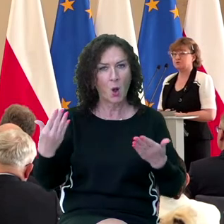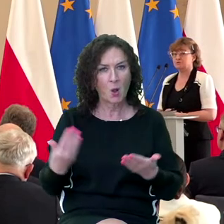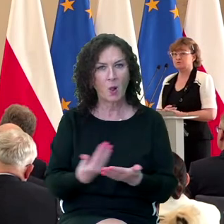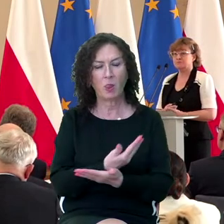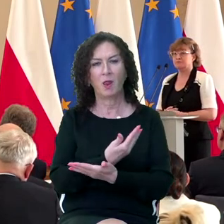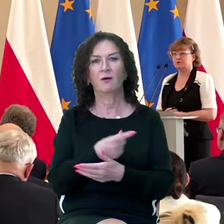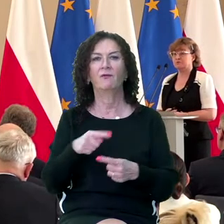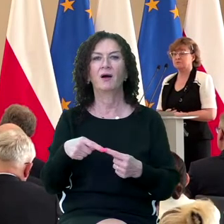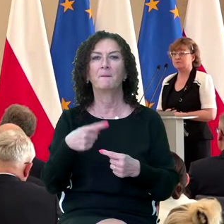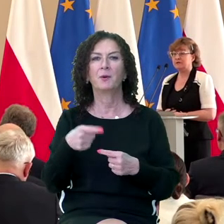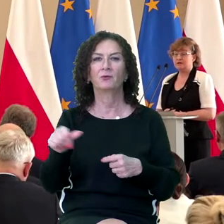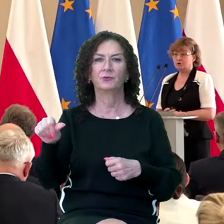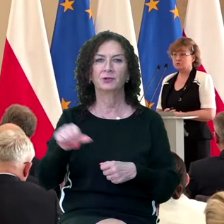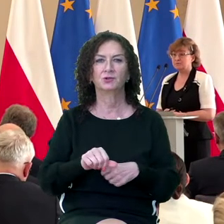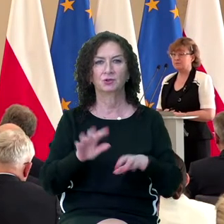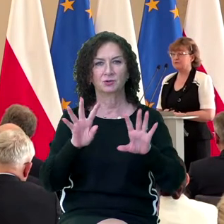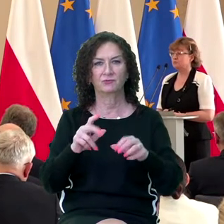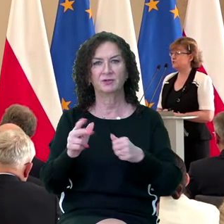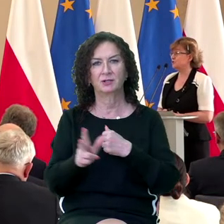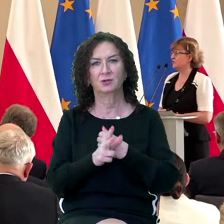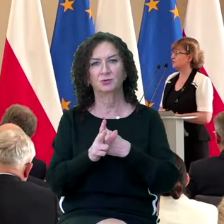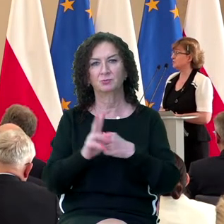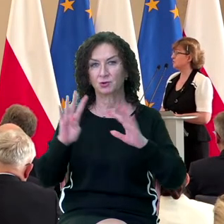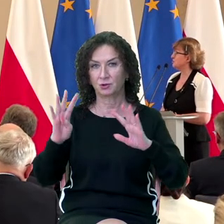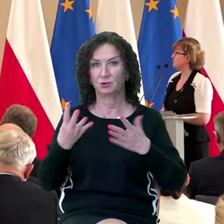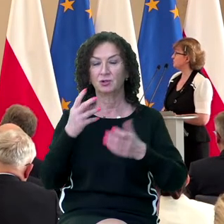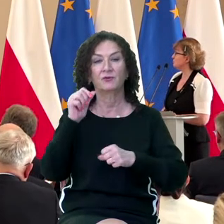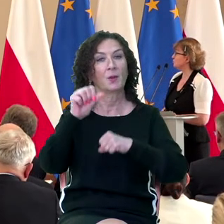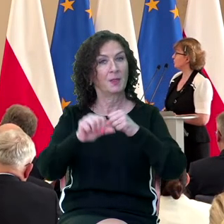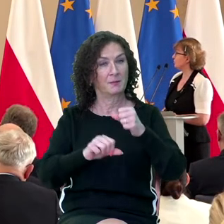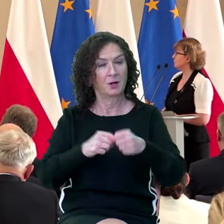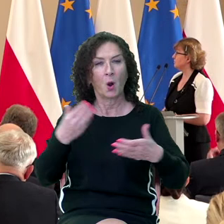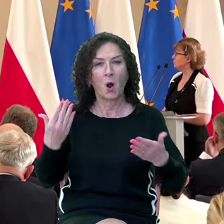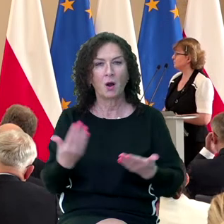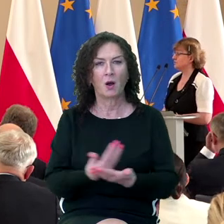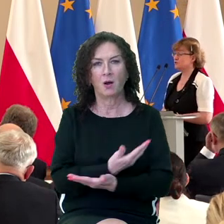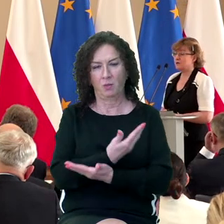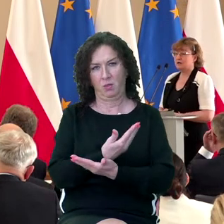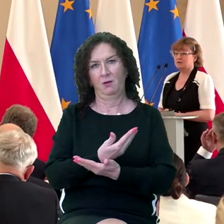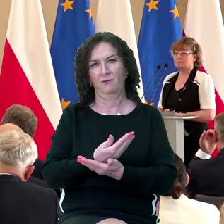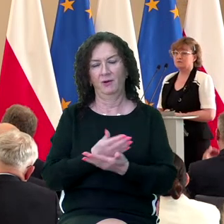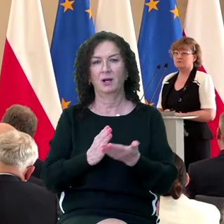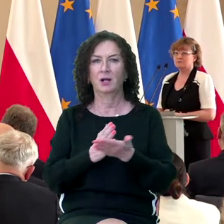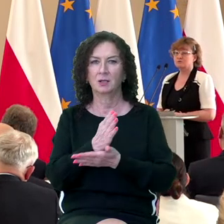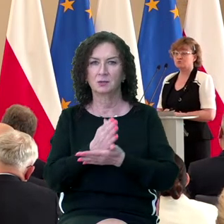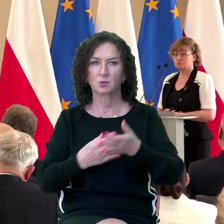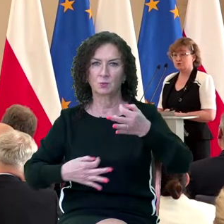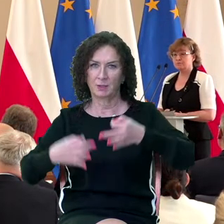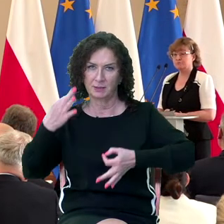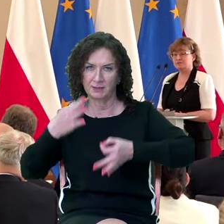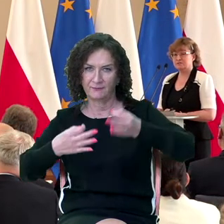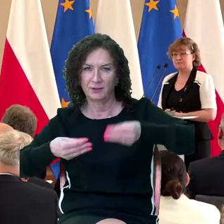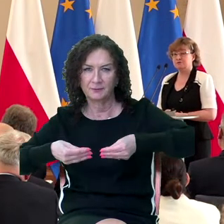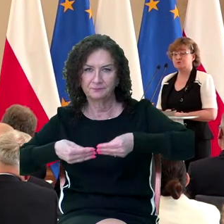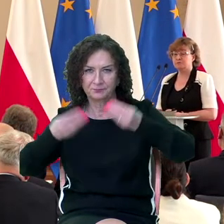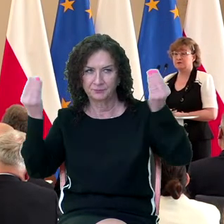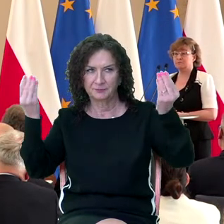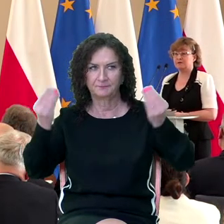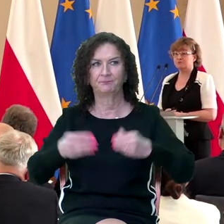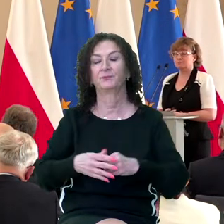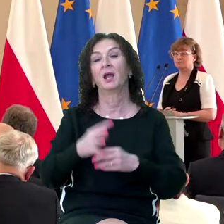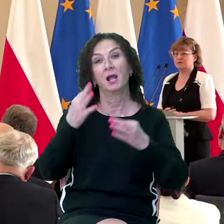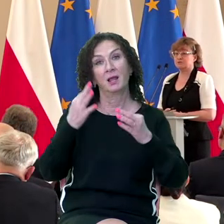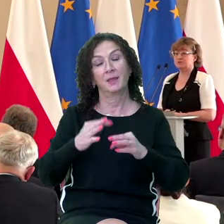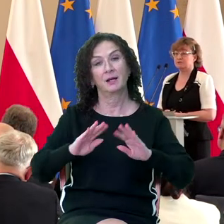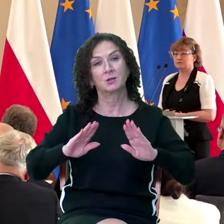1989. O tym na pewno dzisiaj jeszcze będziemy dużo mówić. Skrótowo przedstawiliśmy tam